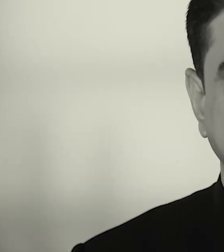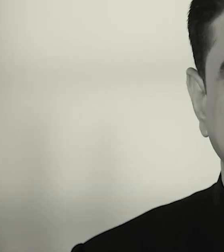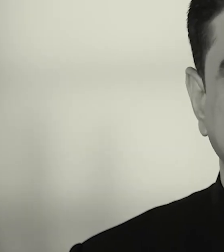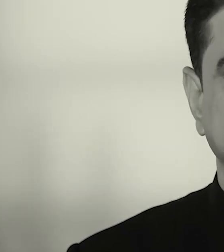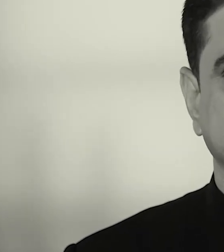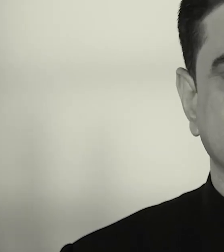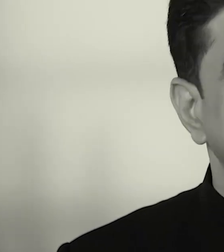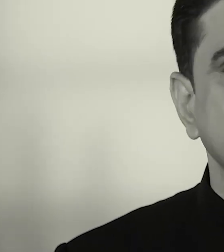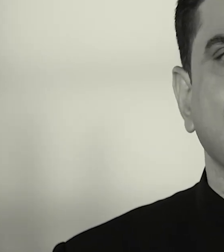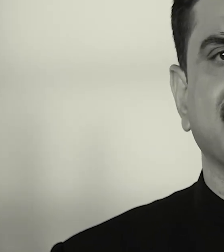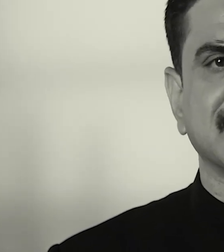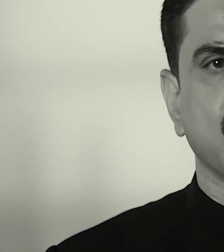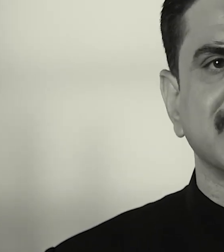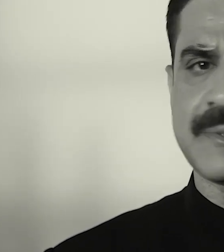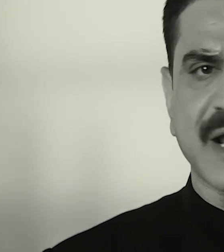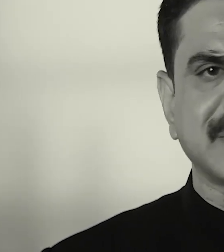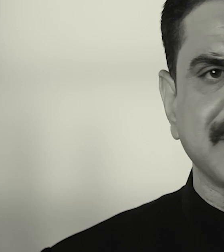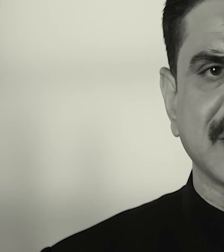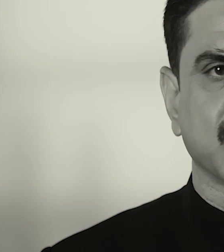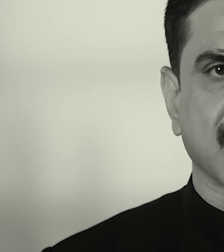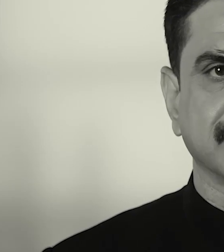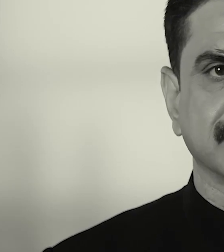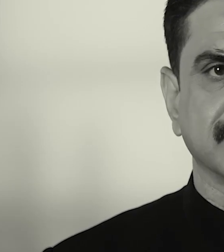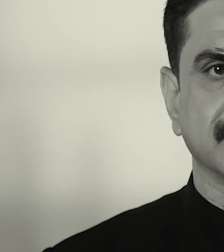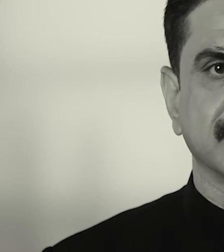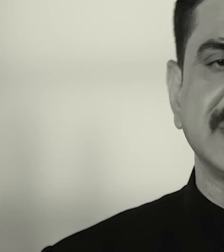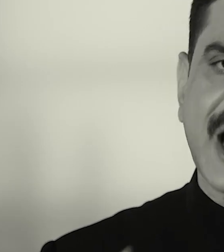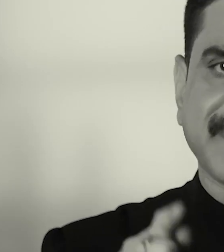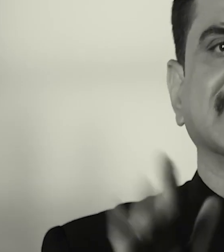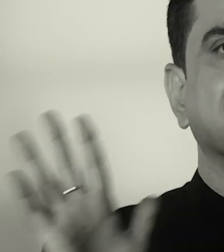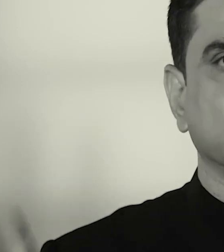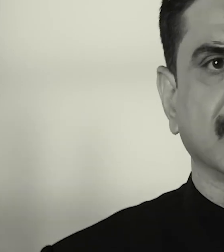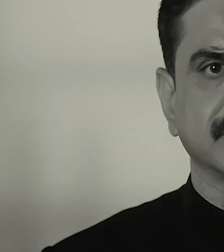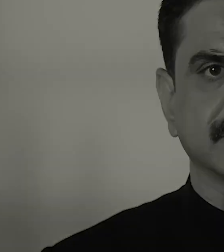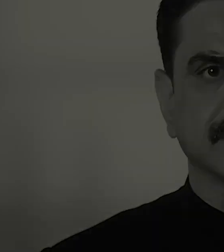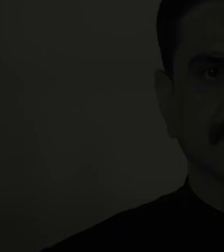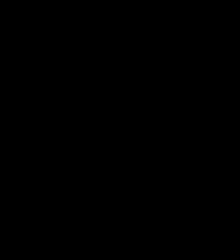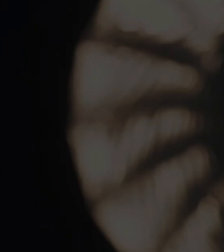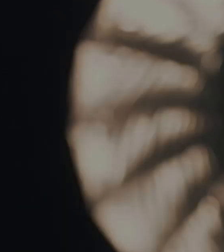रखे। इसलिए अब रात 9 बजे प्राइम टाइम नहीं होगा, ये आपका टाइम।